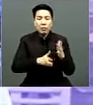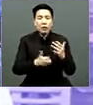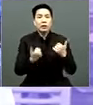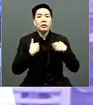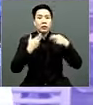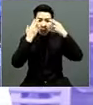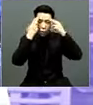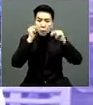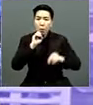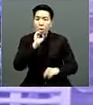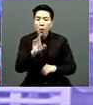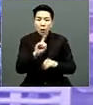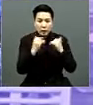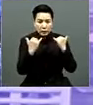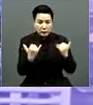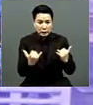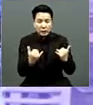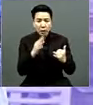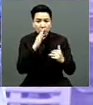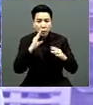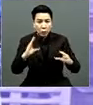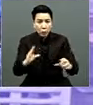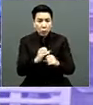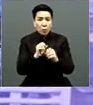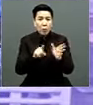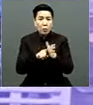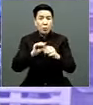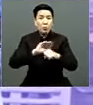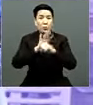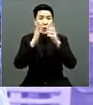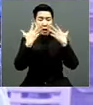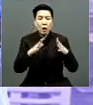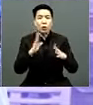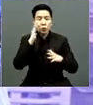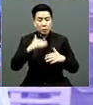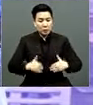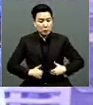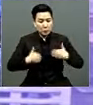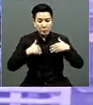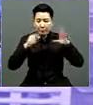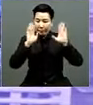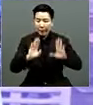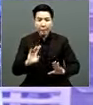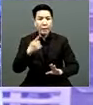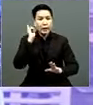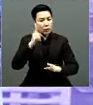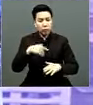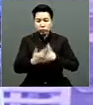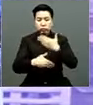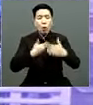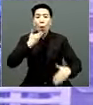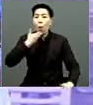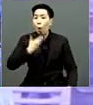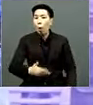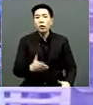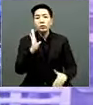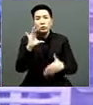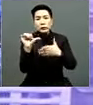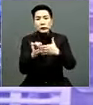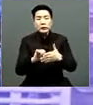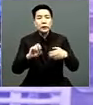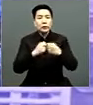ว่ามันถ้าพ้นจากโควิดไปแล้วเนี่ยมันก็เป็นเรื่องของ new normal ด้วยที่อาจจะต้องพิจารณามาใช้เพราะมันแก้ปัญหา